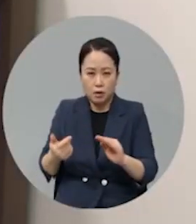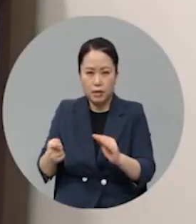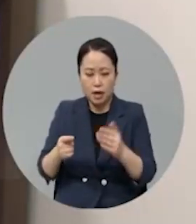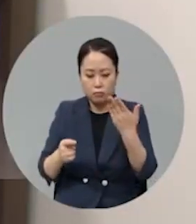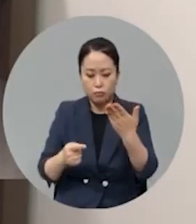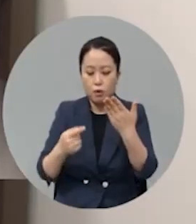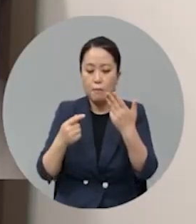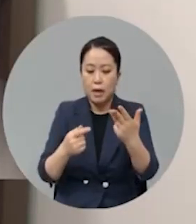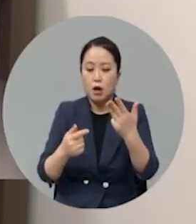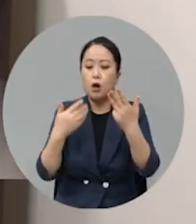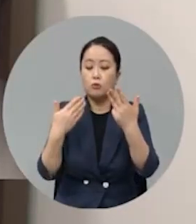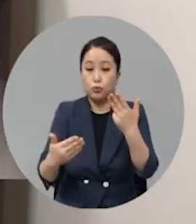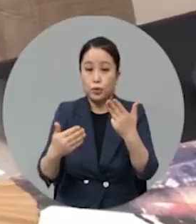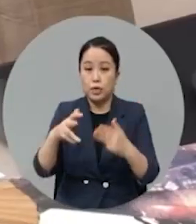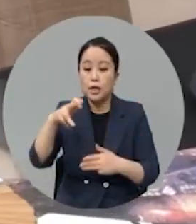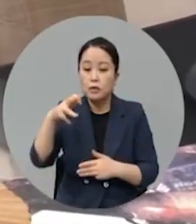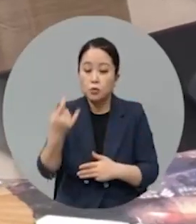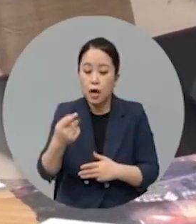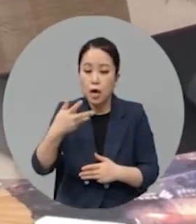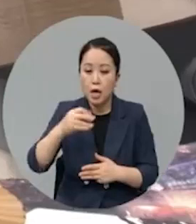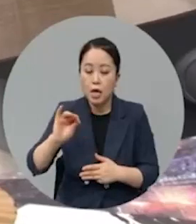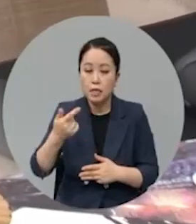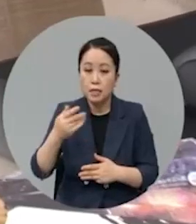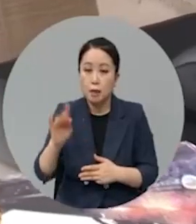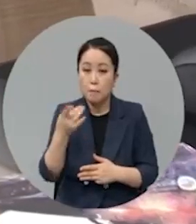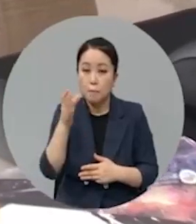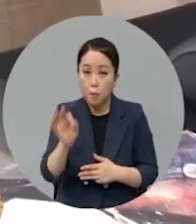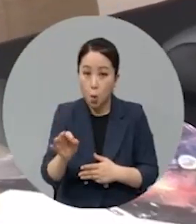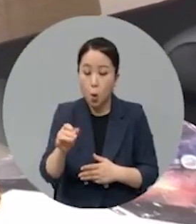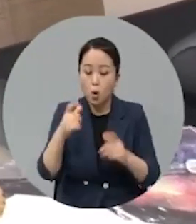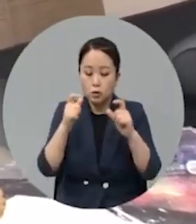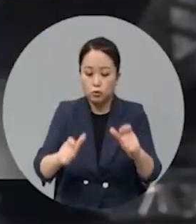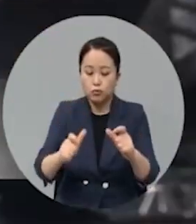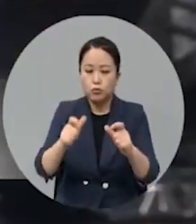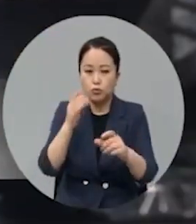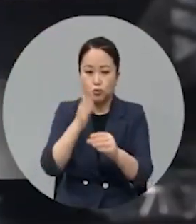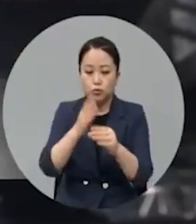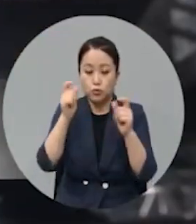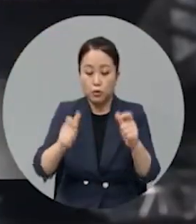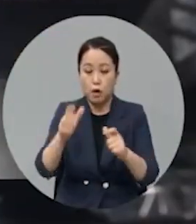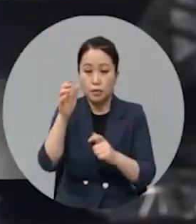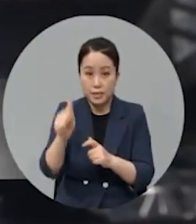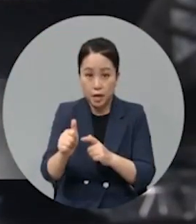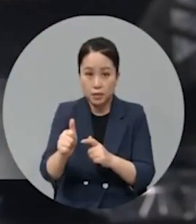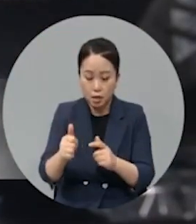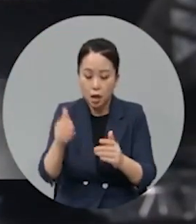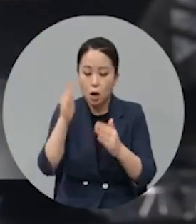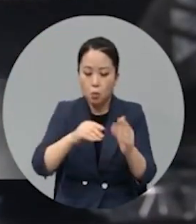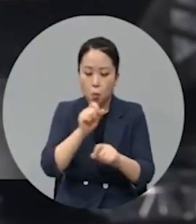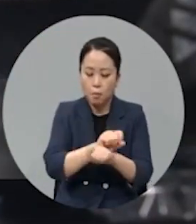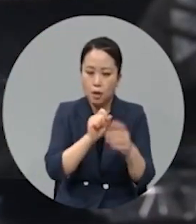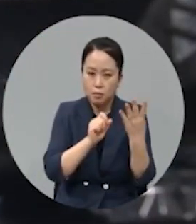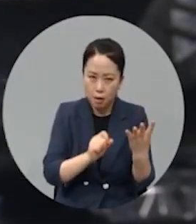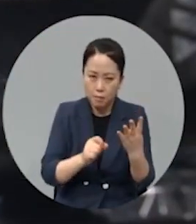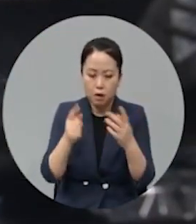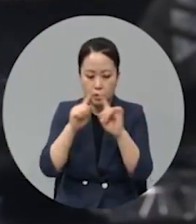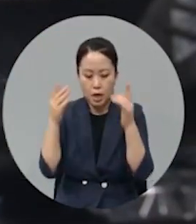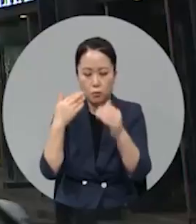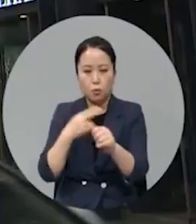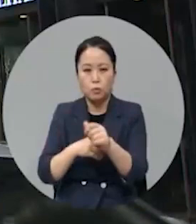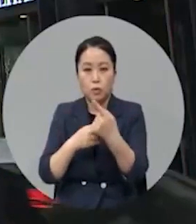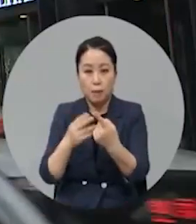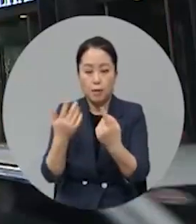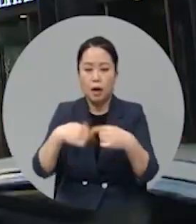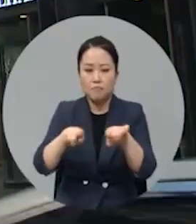9일, 최진봉 중구청장은 문화관광과 공무원 4명, 대학교수 1명과 함께 싱가포르로 출장을